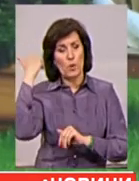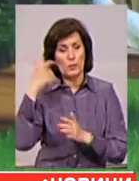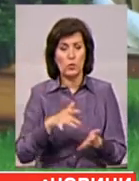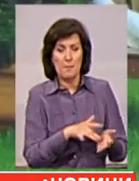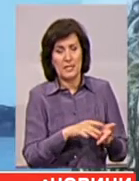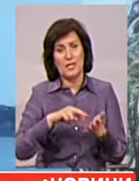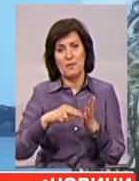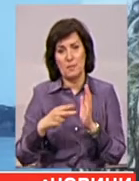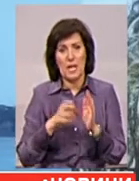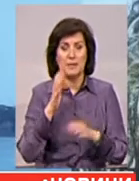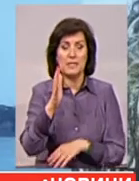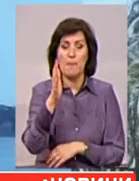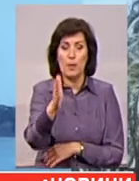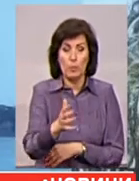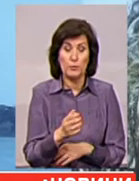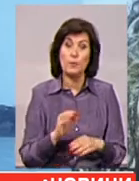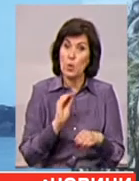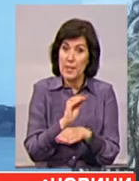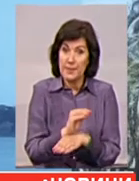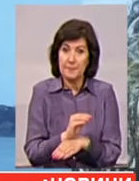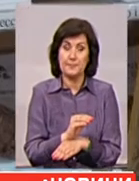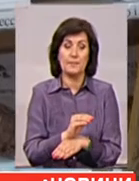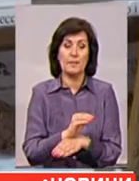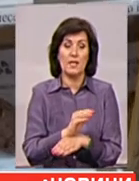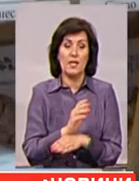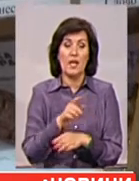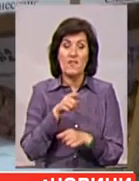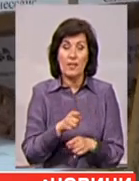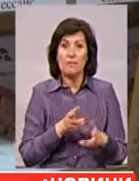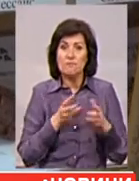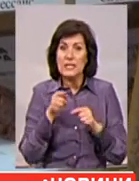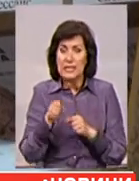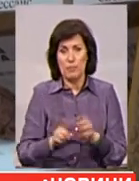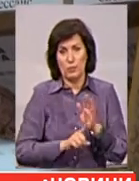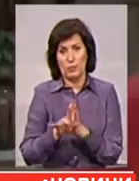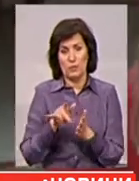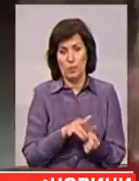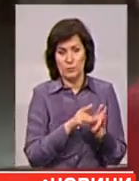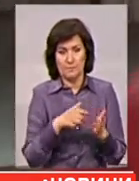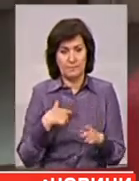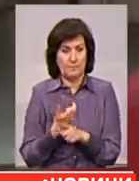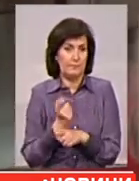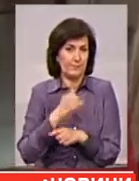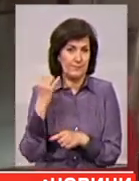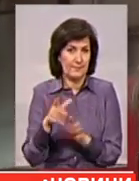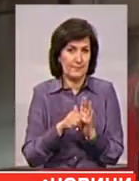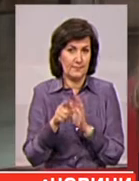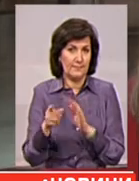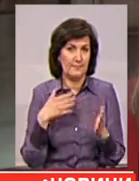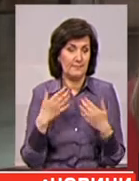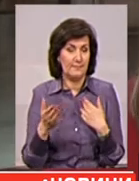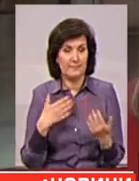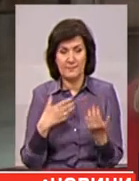мандрівки і планами на майбутнє. І додає, Віталій надихнув і її почати подорожувати. Мені дуже цікаво